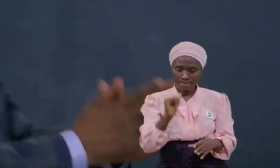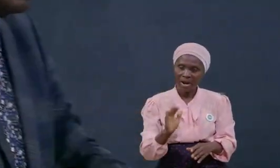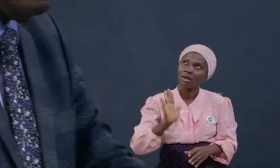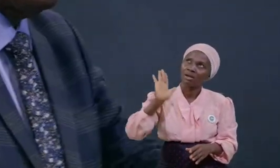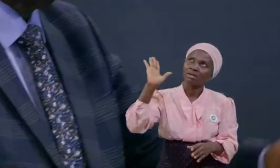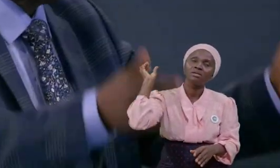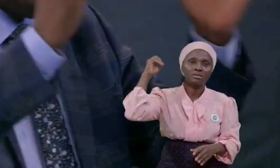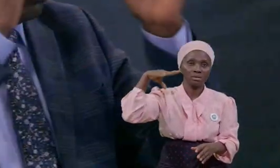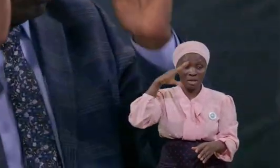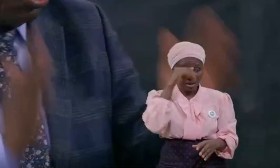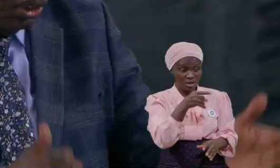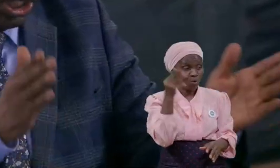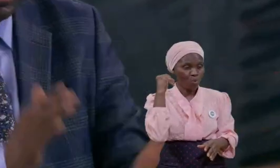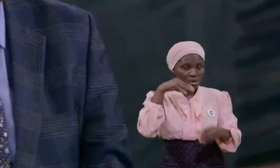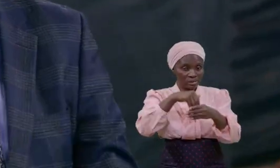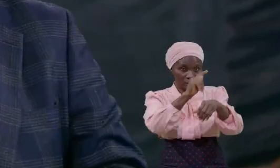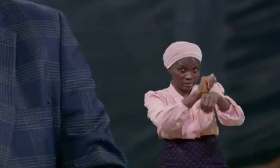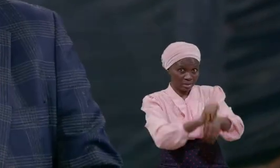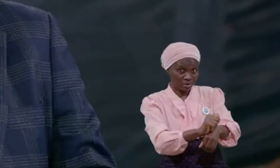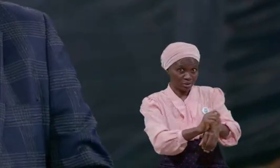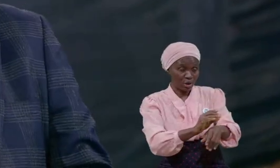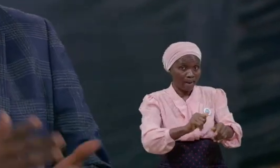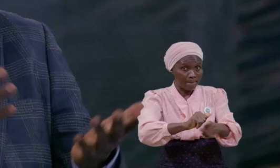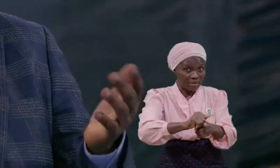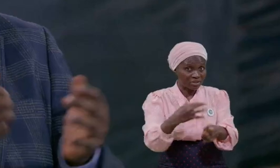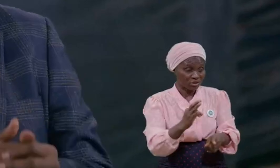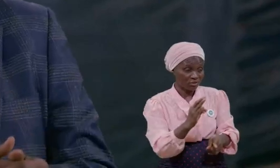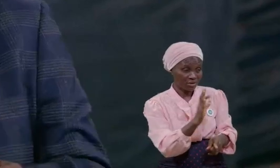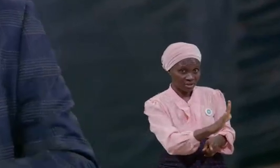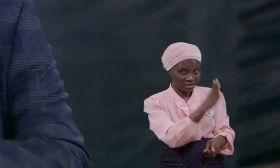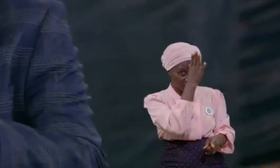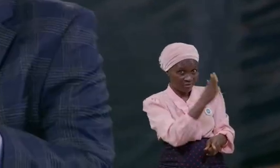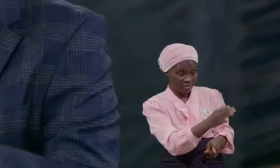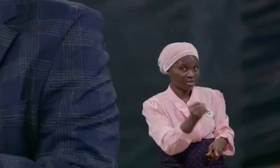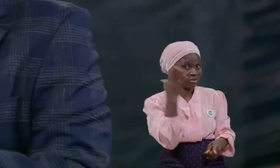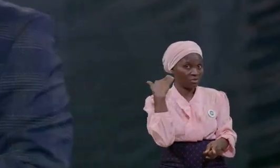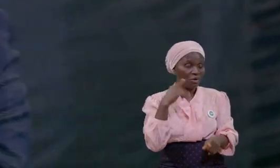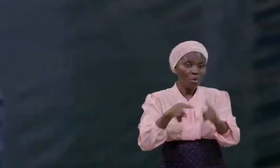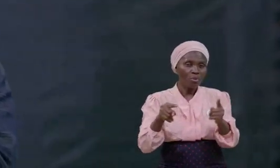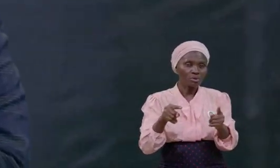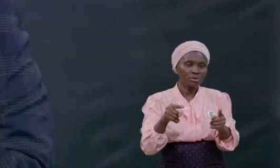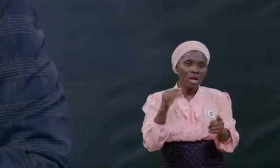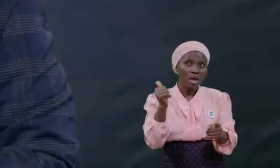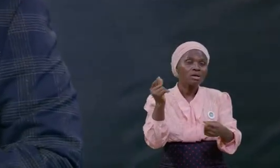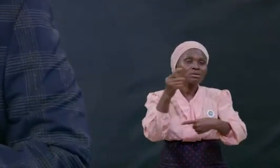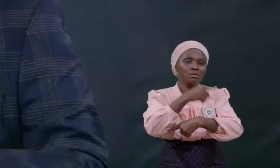pères, mais le jour était venu, Dieu l'a appelé par sa grâce.